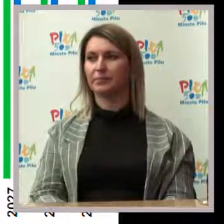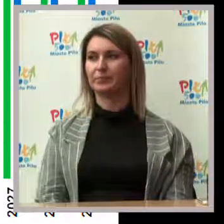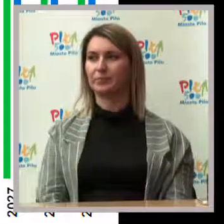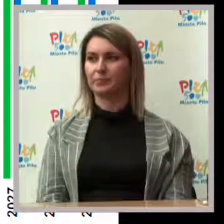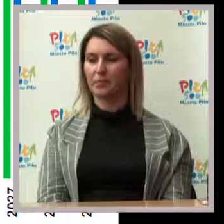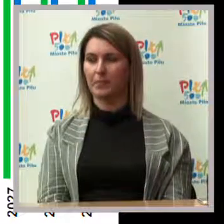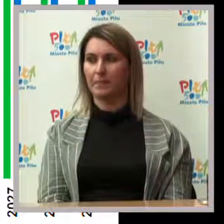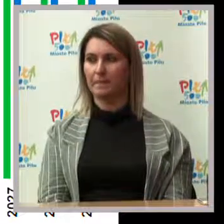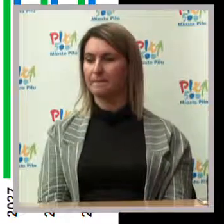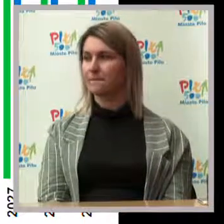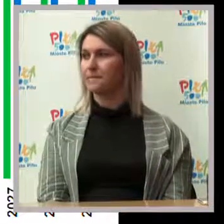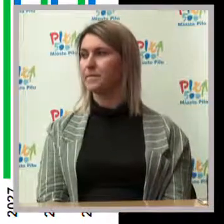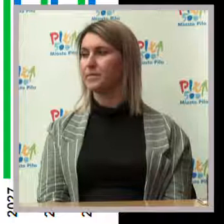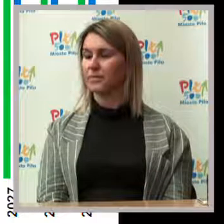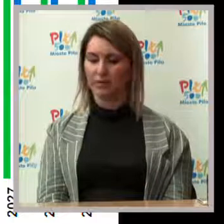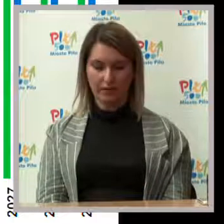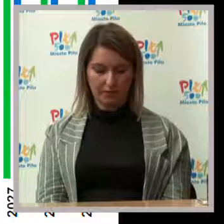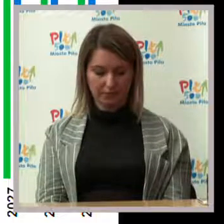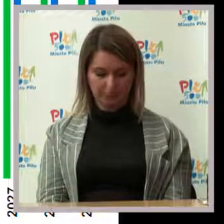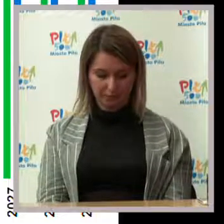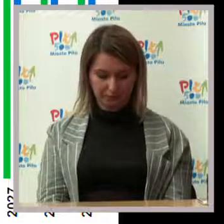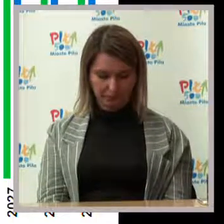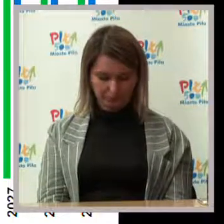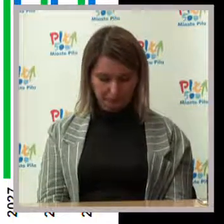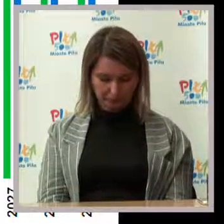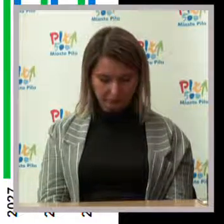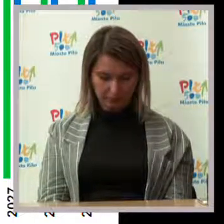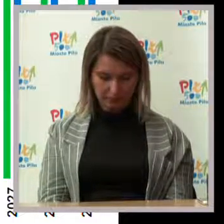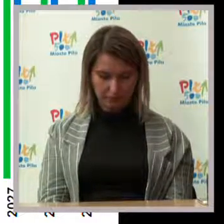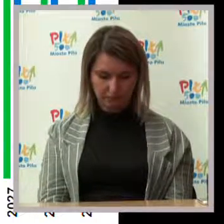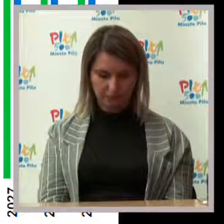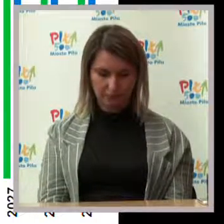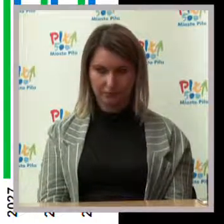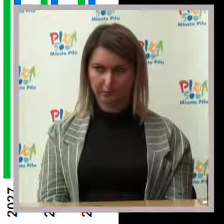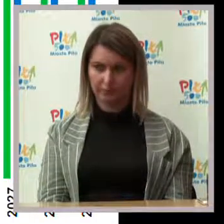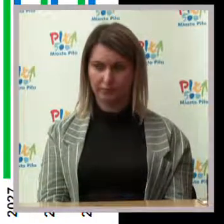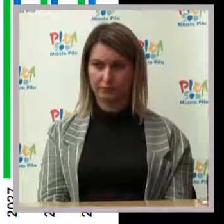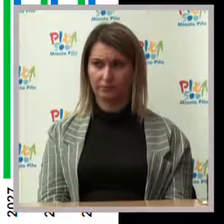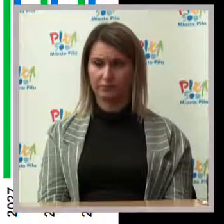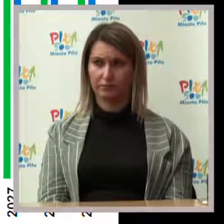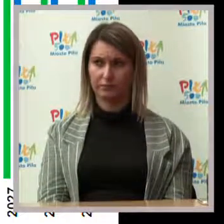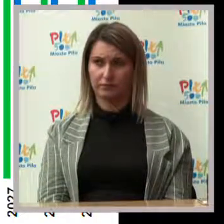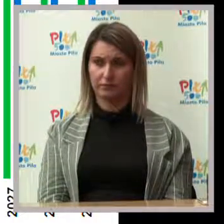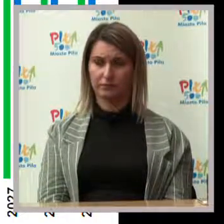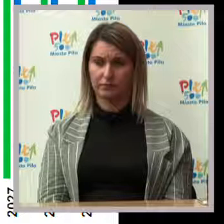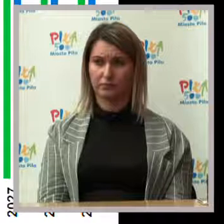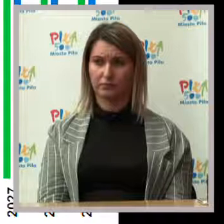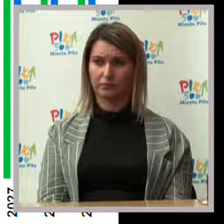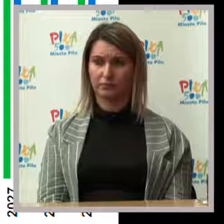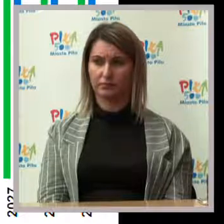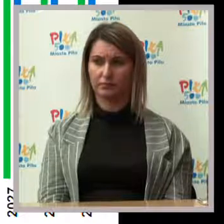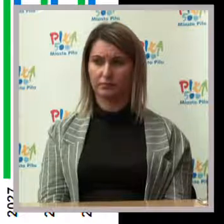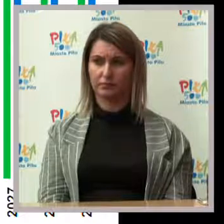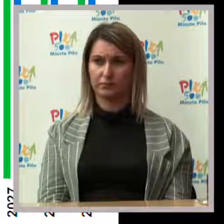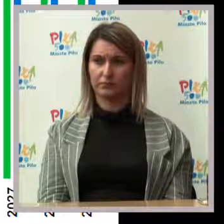mieć zdolność inwestowania czy pozyskiwania źródeł zewnętrznych, czy to w formie przychodów zwrotnych, czy mówię tutaj o